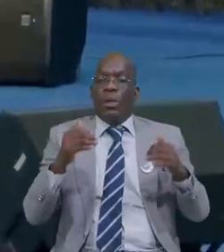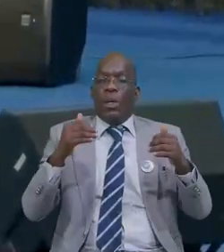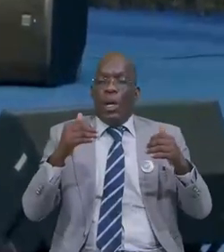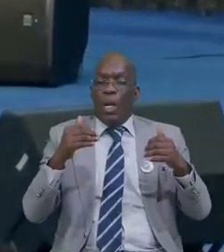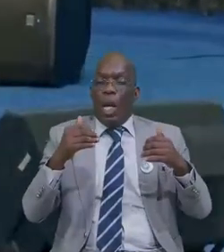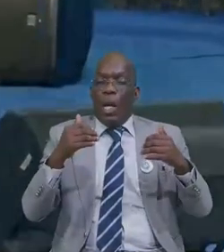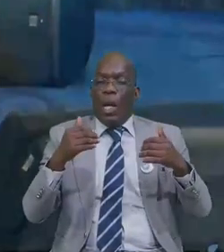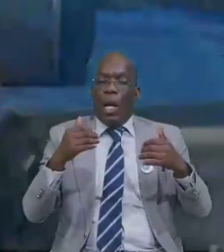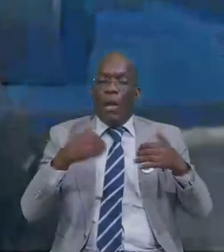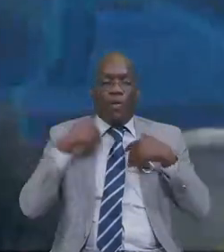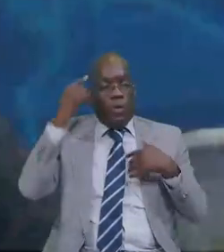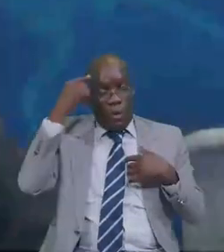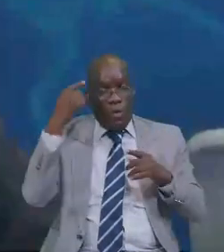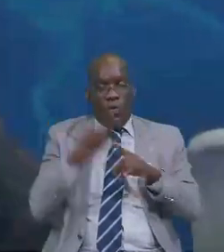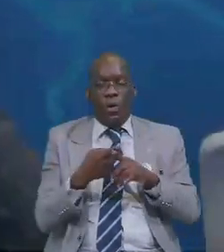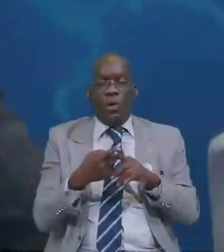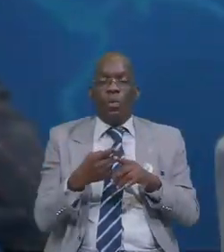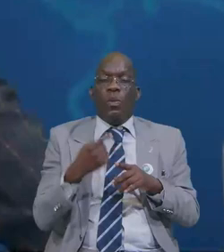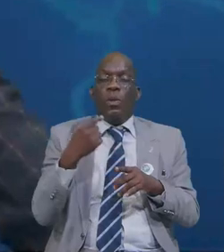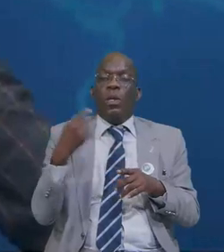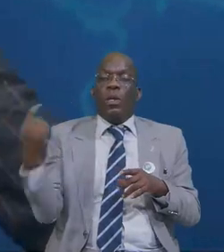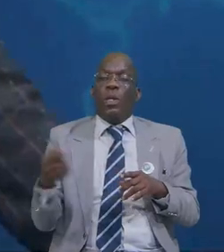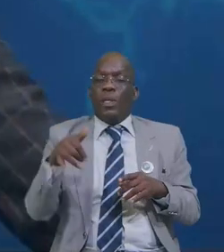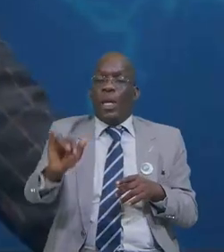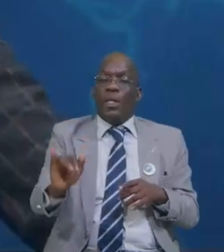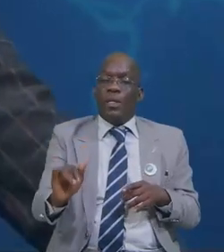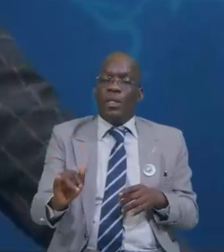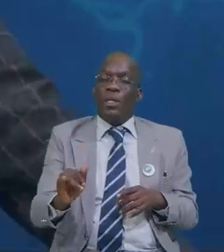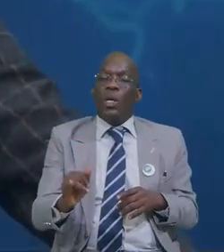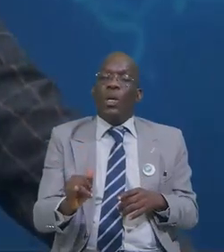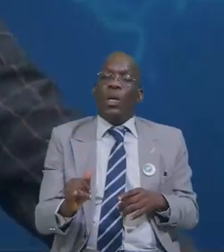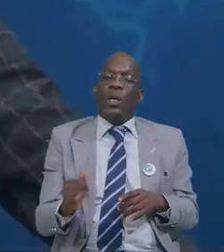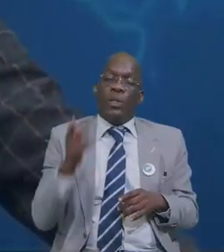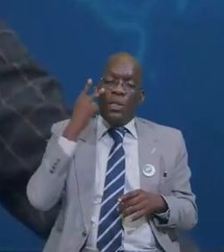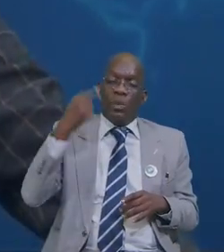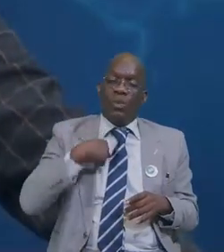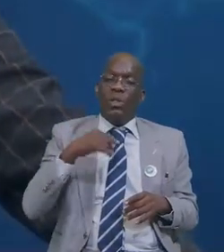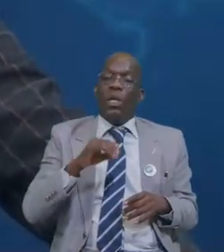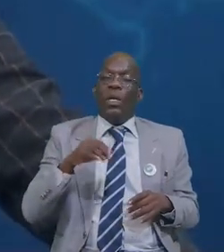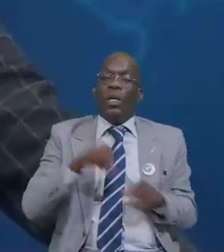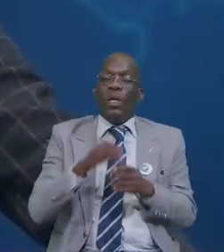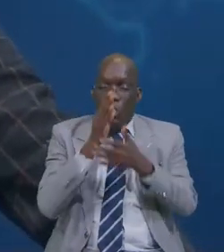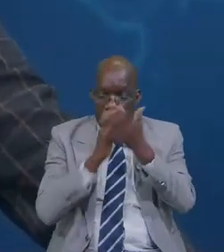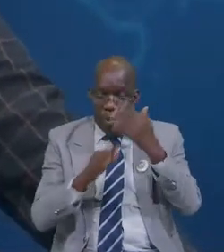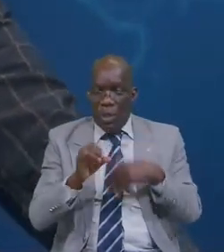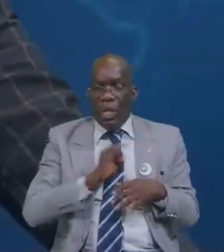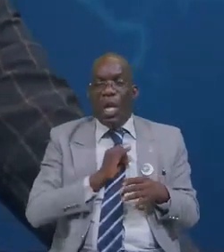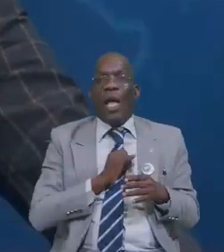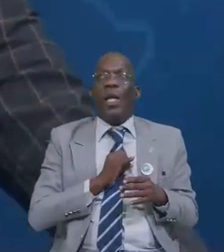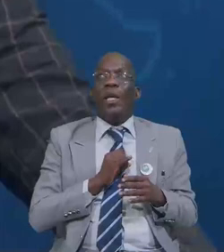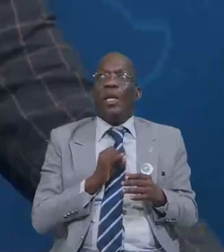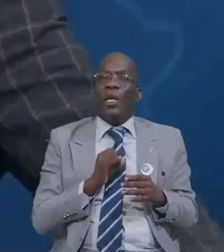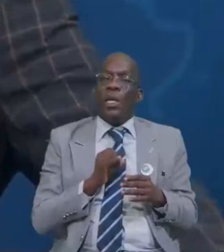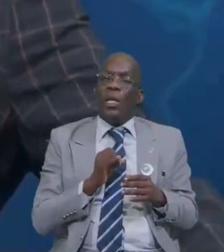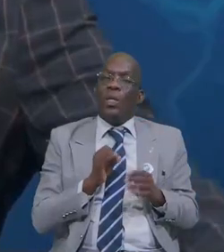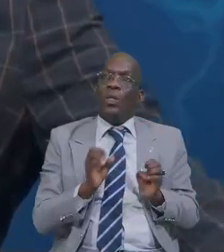de toute l'éternité, a pris note de moi, Dans l'humilité, je viens et je baisse ma tête, je